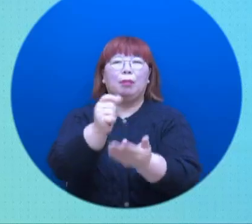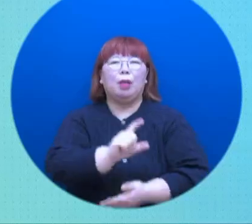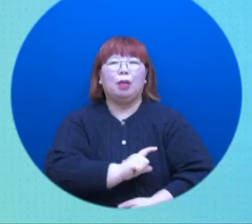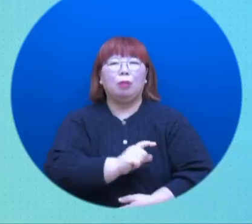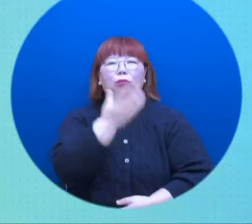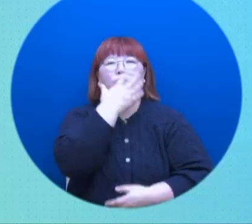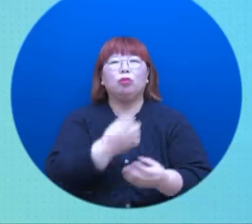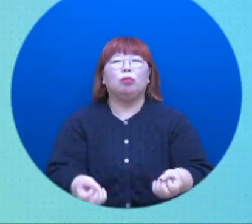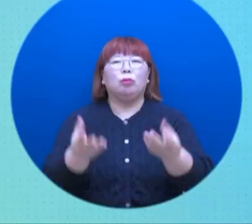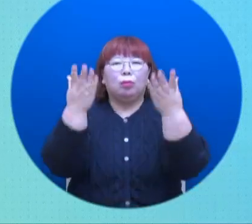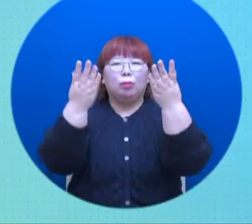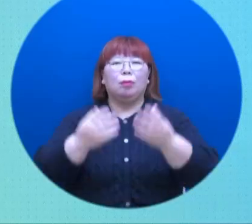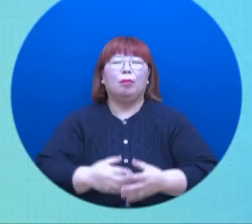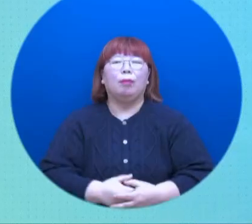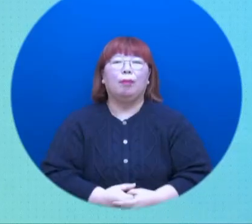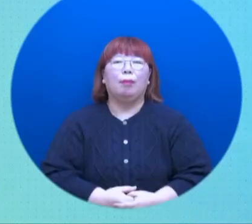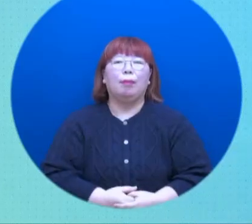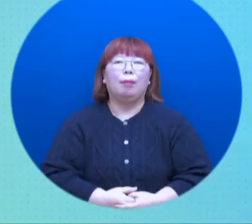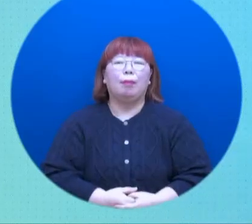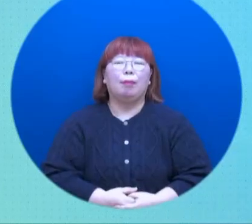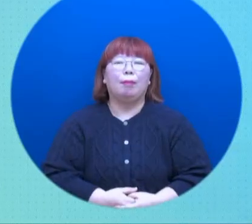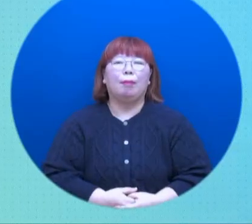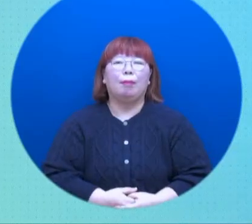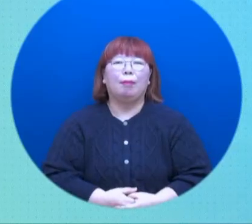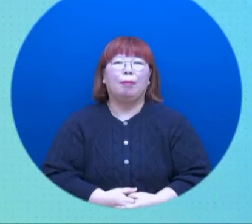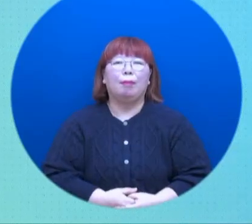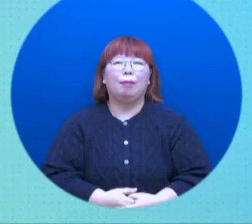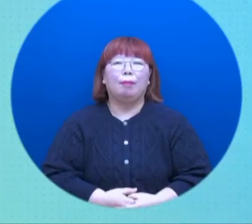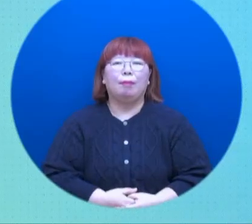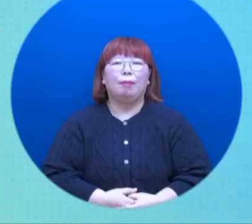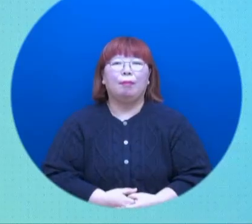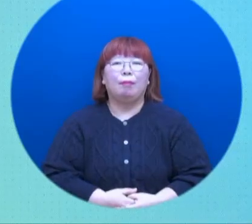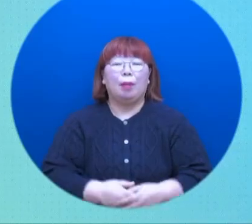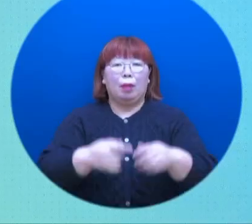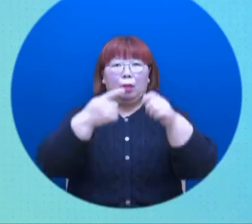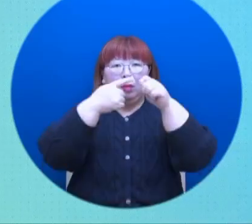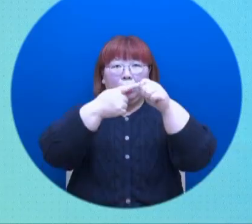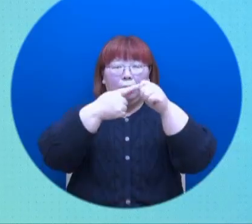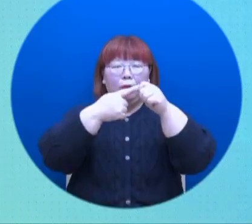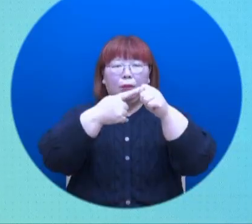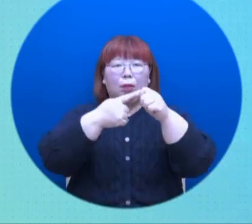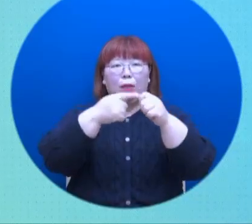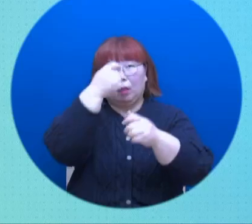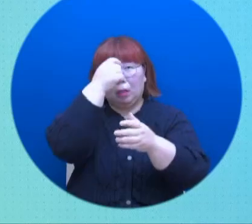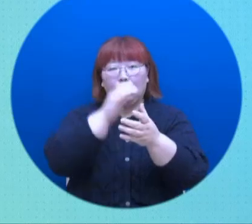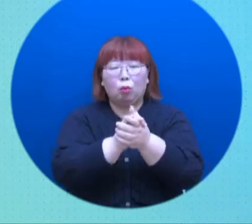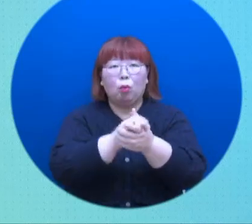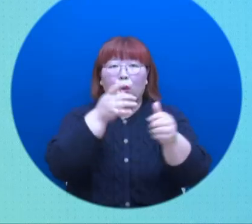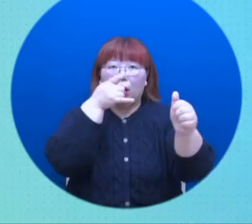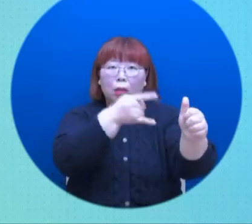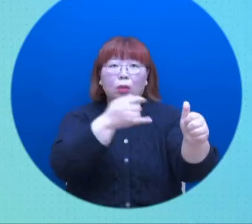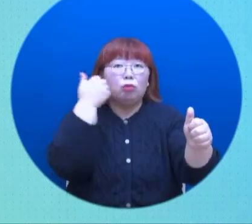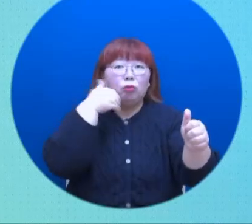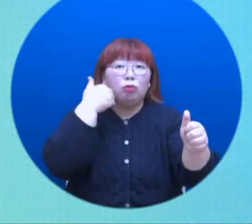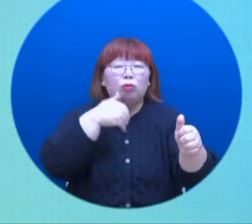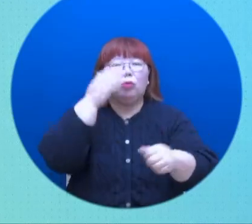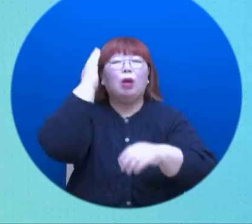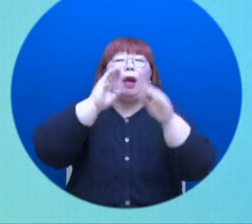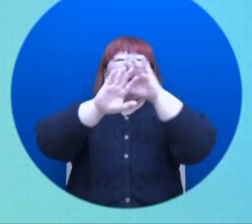축복합니다. 자, 첫 번째, 우리가 기도하는 대상은 하늘에